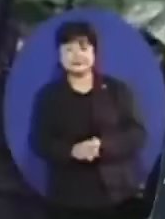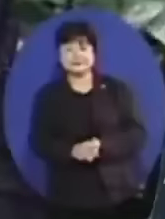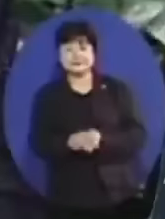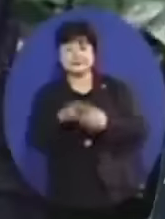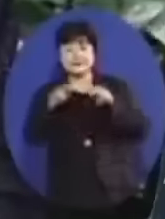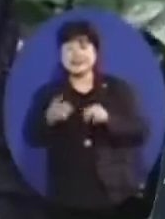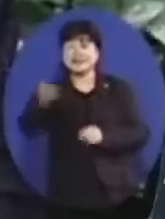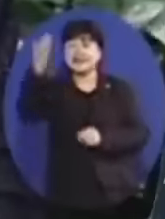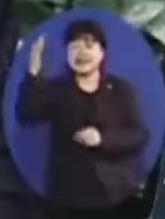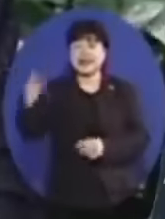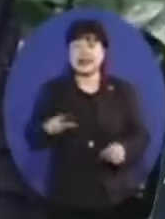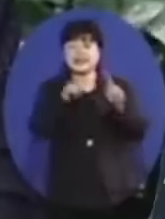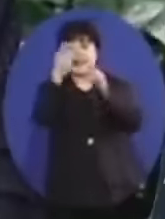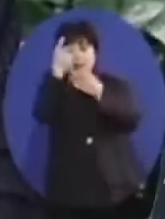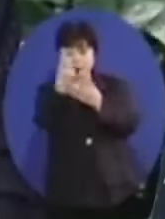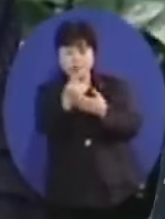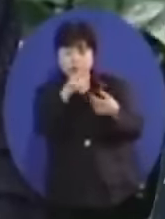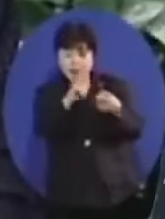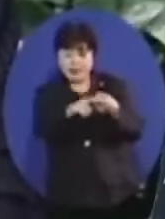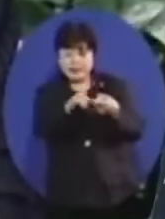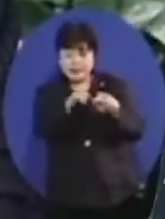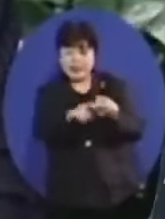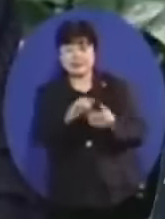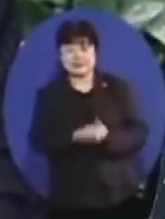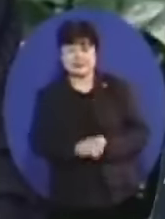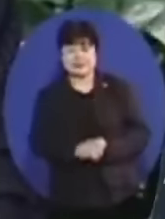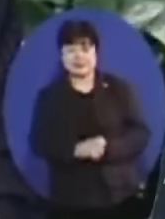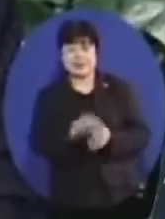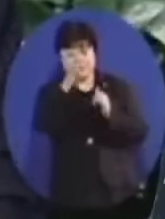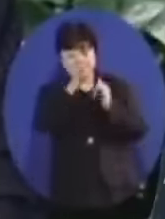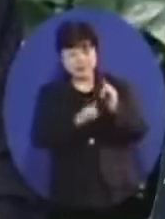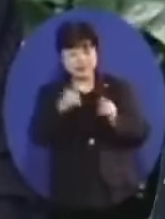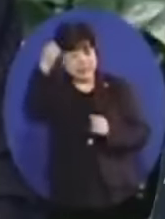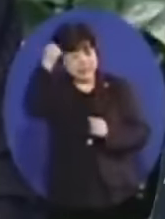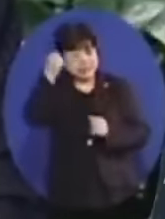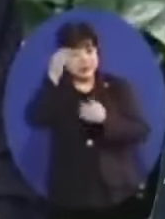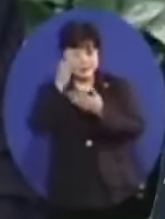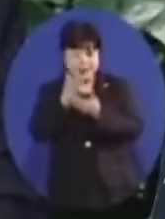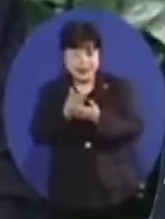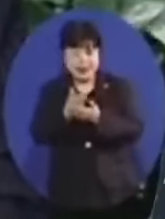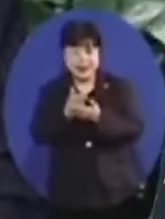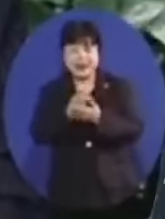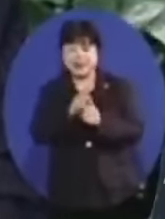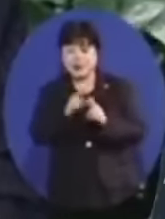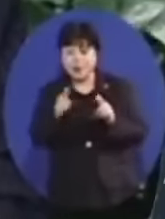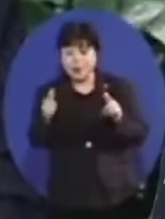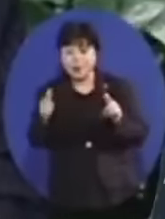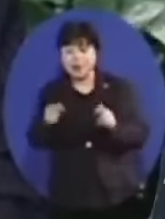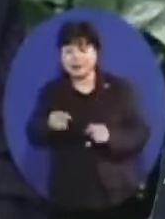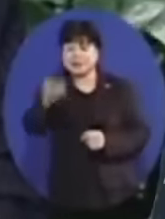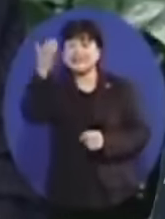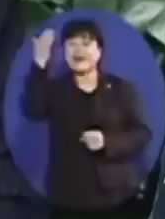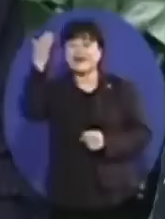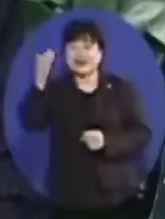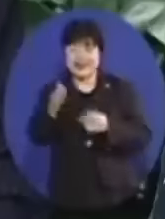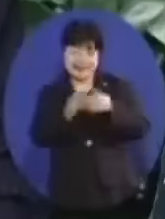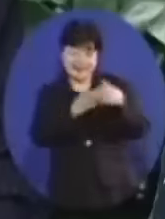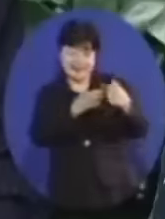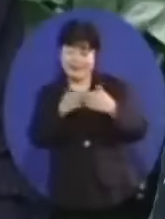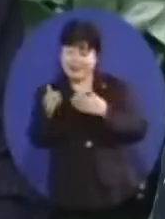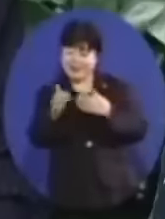이전에 살아온 역사 즉 사건도 기억하지 말라는 것은 아닙니다. 이전에 우리가